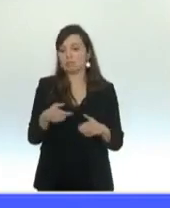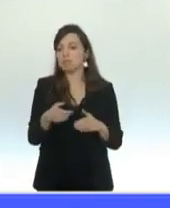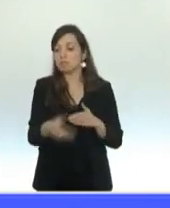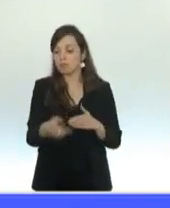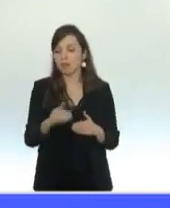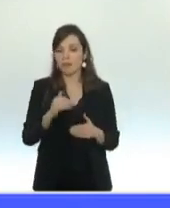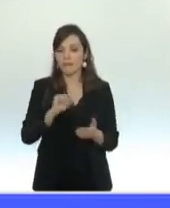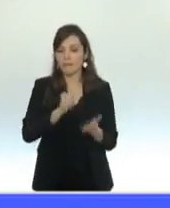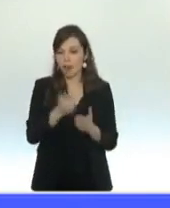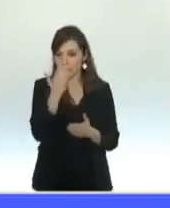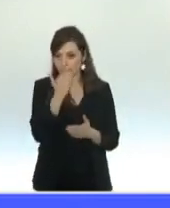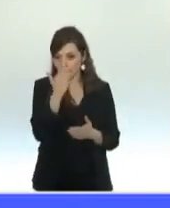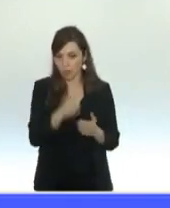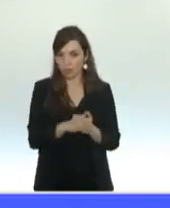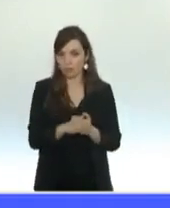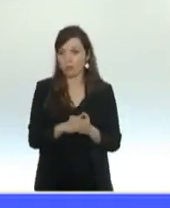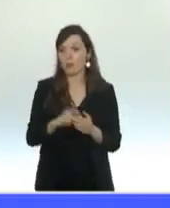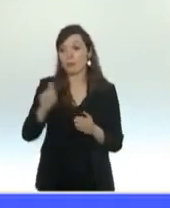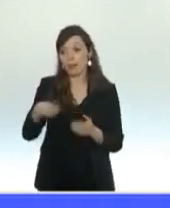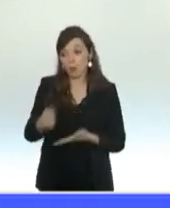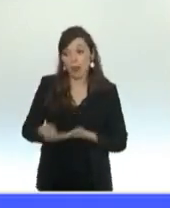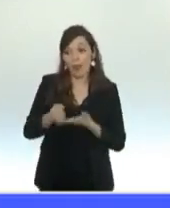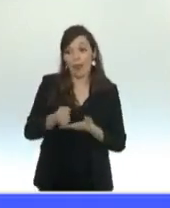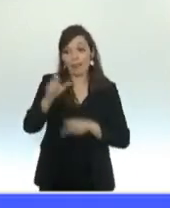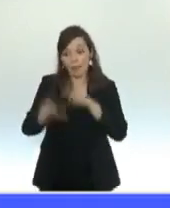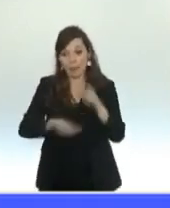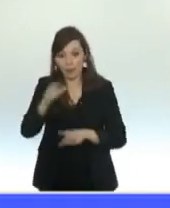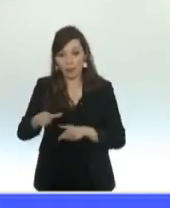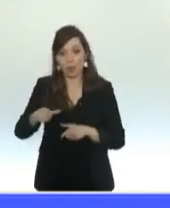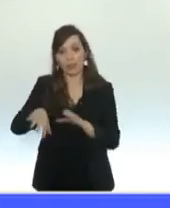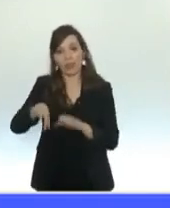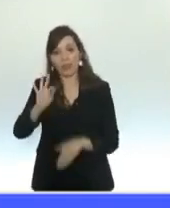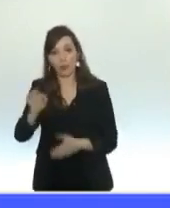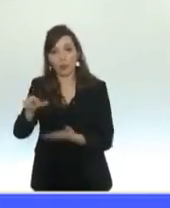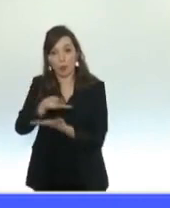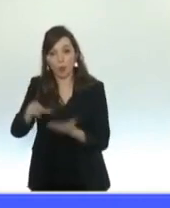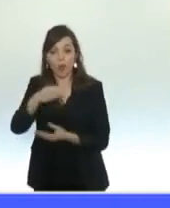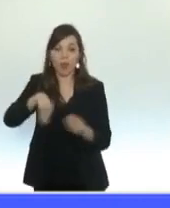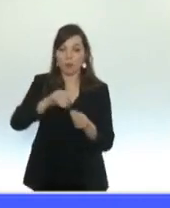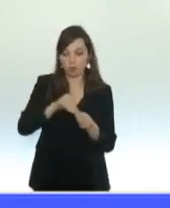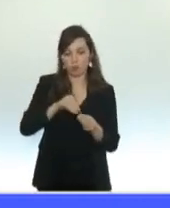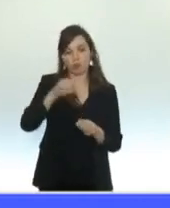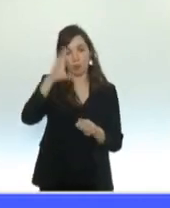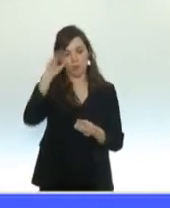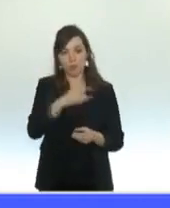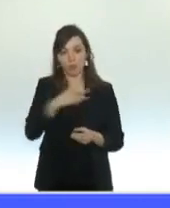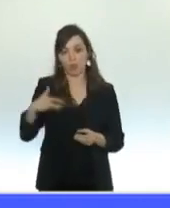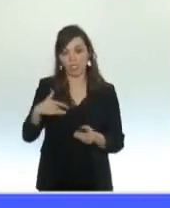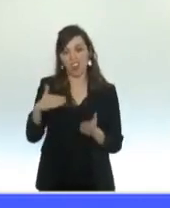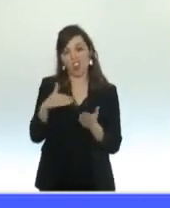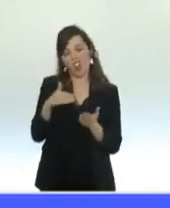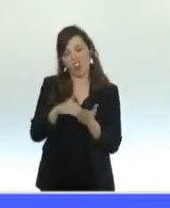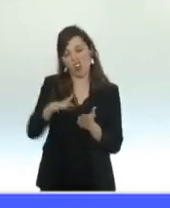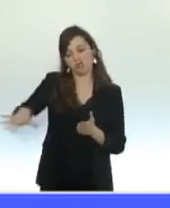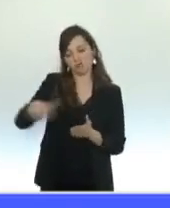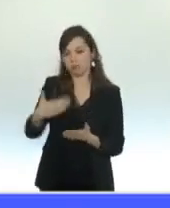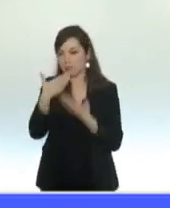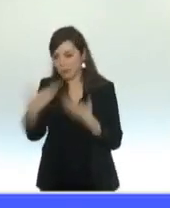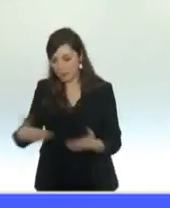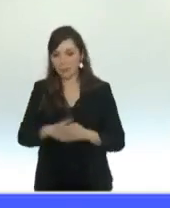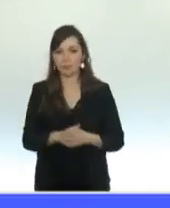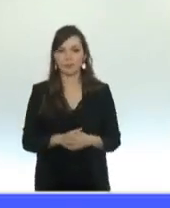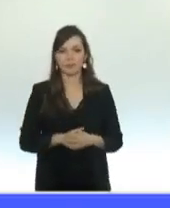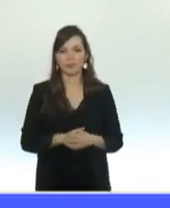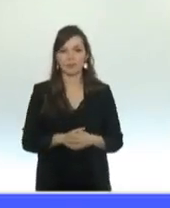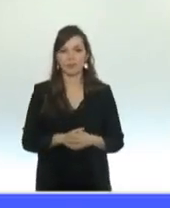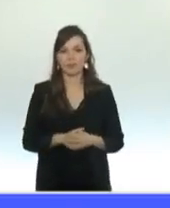Castex soit c'est fait par des graphistes souspayés à qui on a demandé de bosser dans l'urgence soit c'est du sabotage